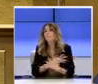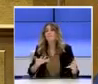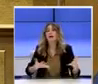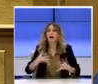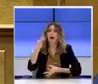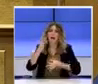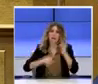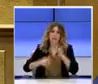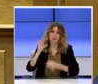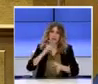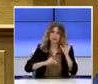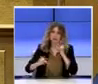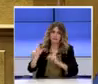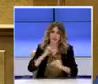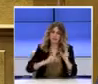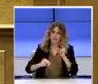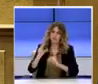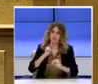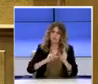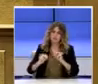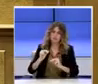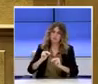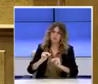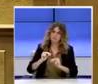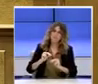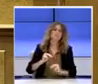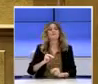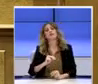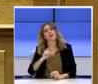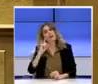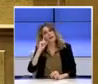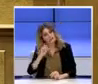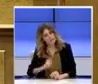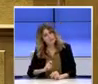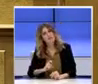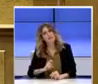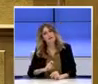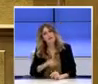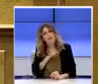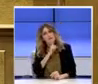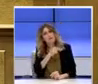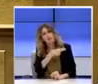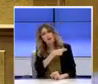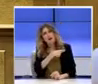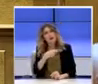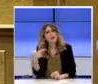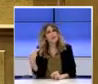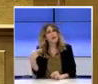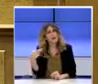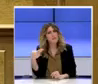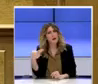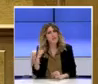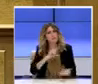Και γνωρίζω ότι ένα πολύ μεγάλο μέρος αποτελεί και